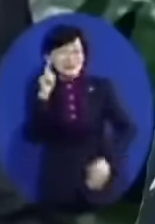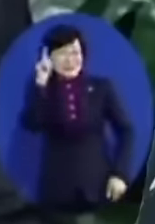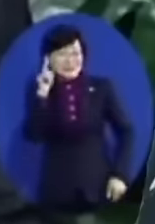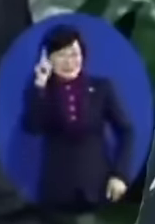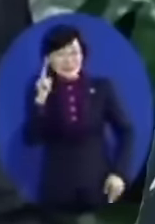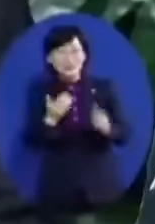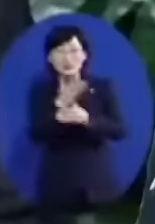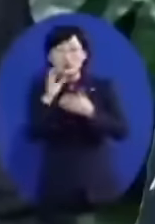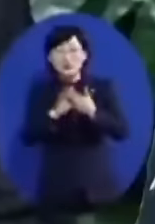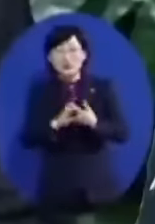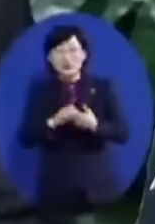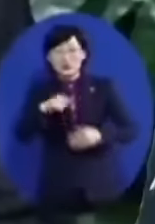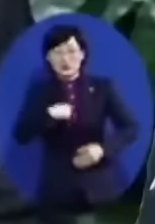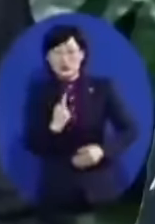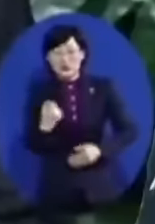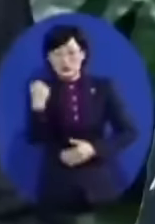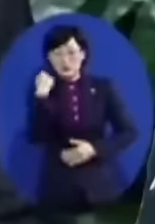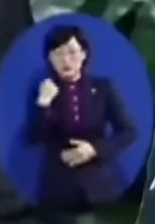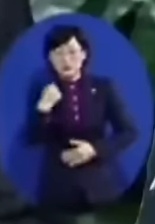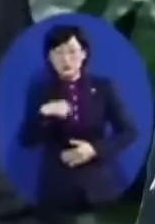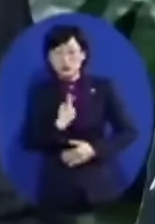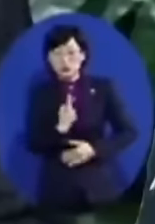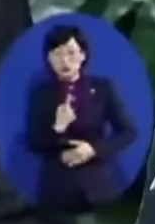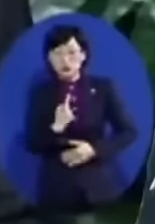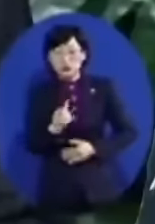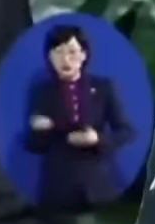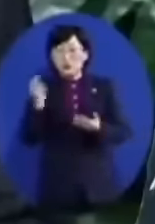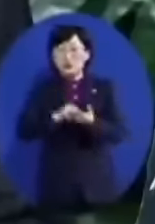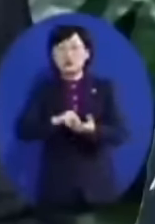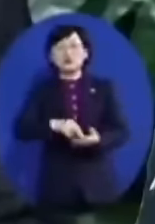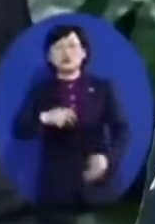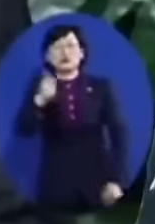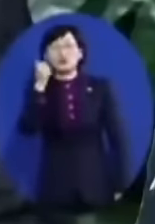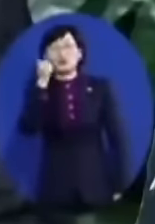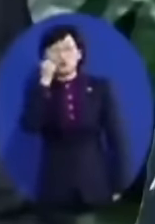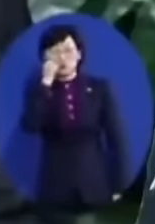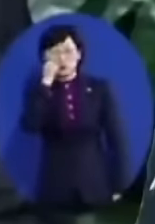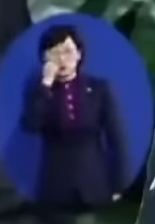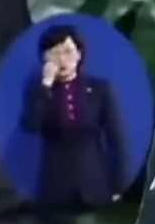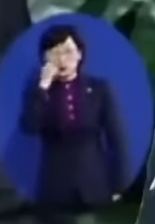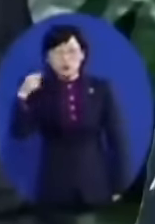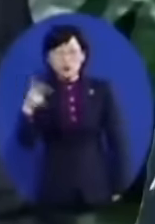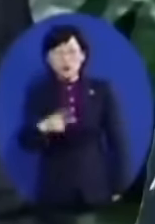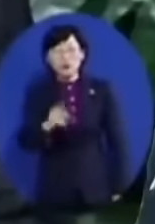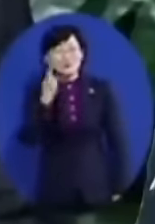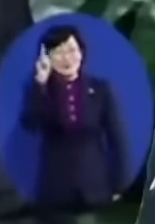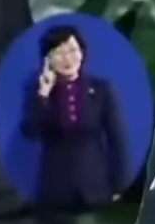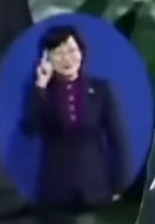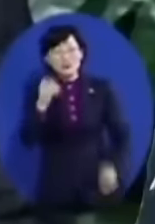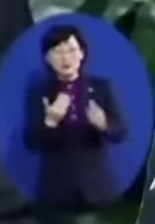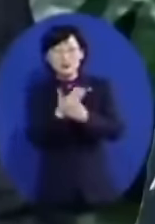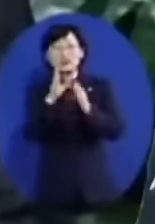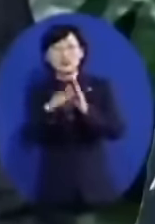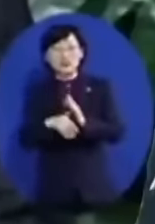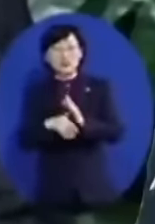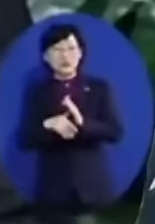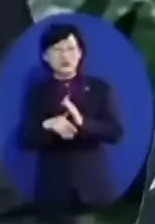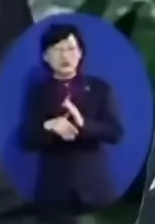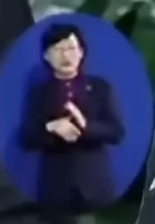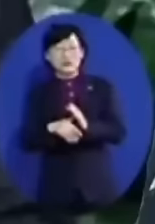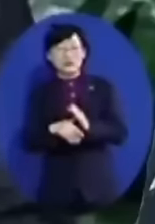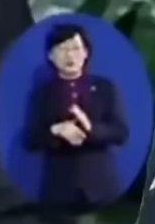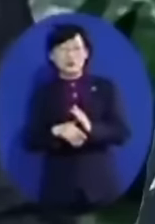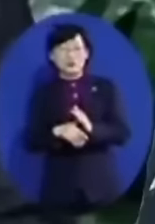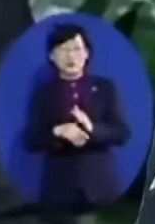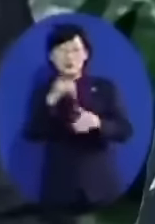걸리면 자기 힘으로 스스로 일어날 수 없는 것입니다. 그리고 스트레스에 걸렸을 때